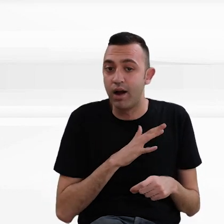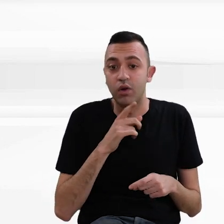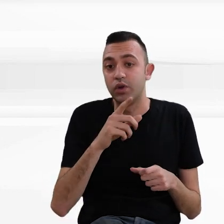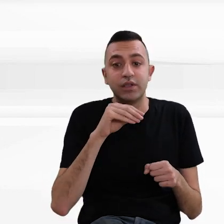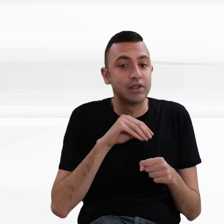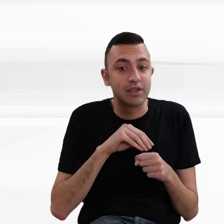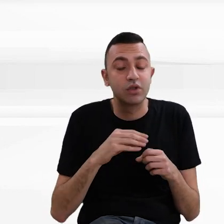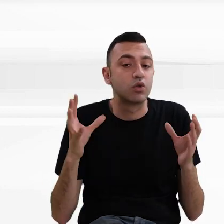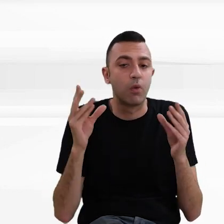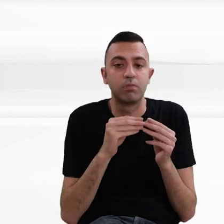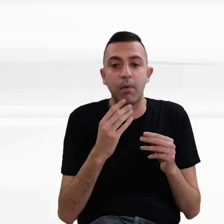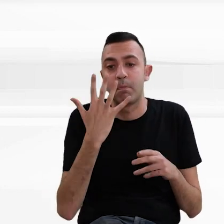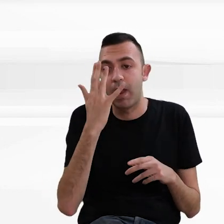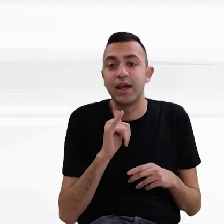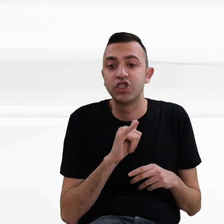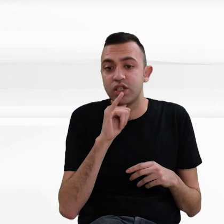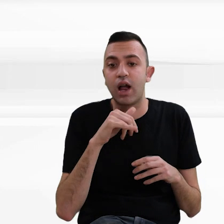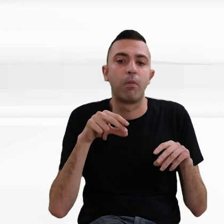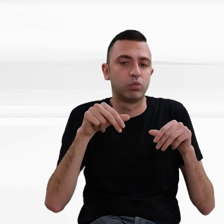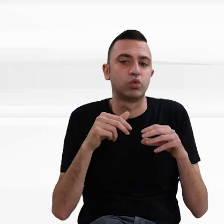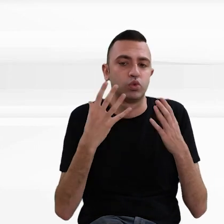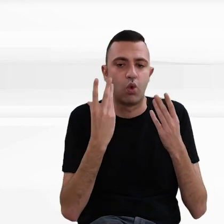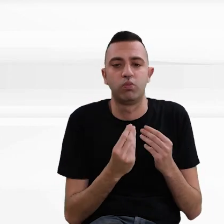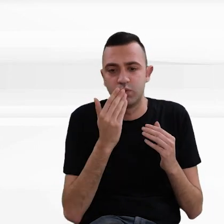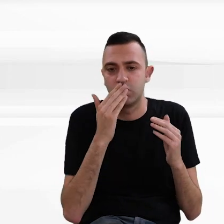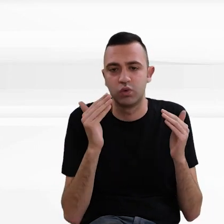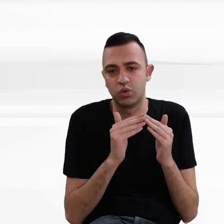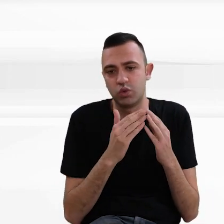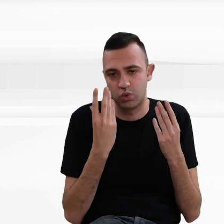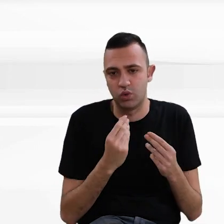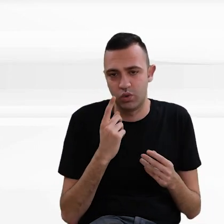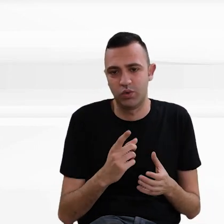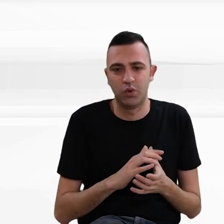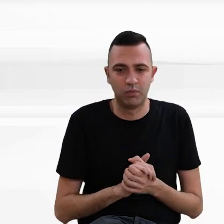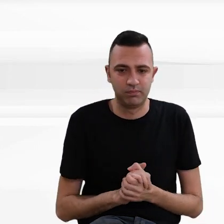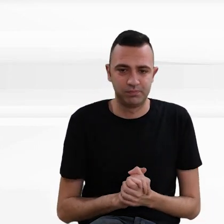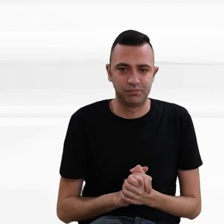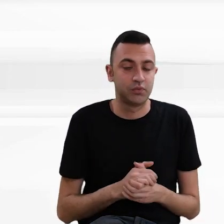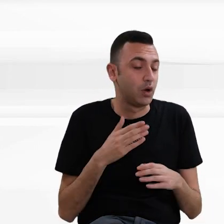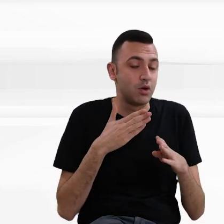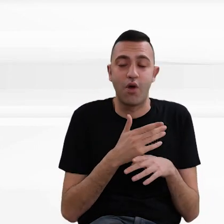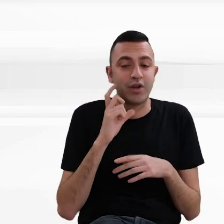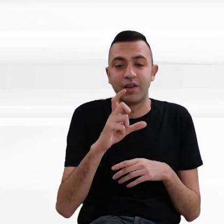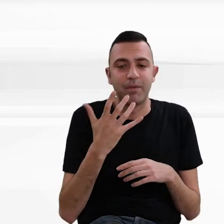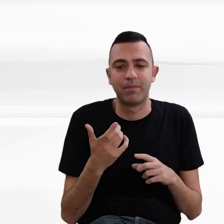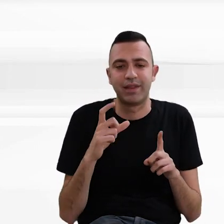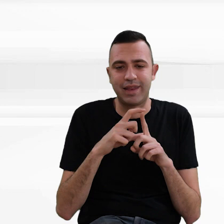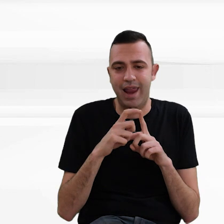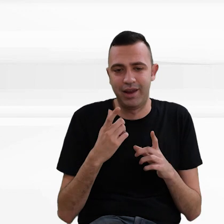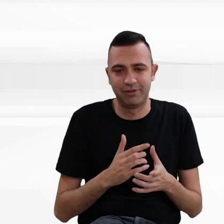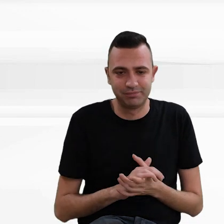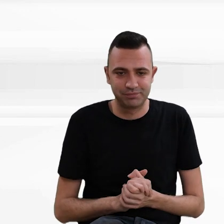vardı o halde topladım da Beş gram tuz kullanılmış tüketilmiş oluyor doğru cevabı mız